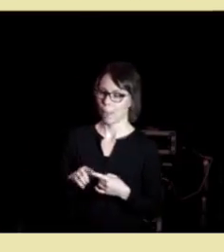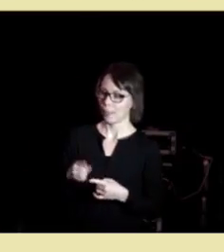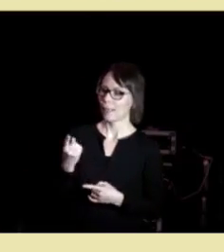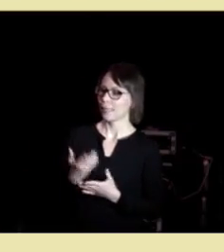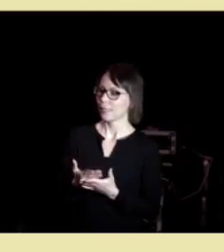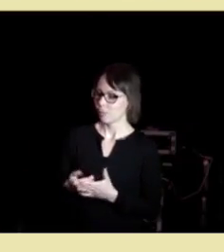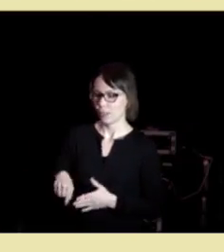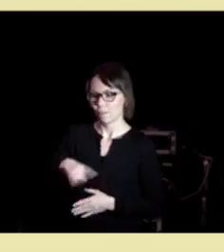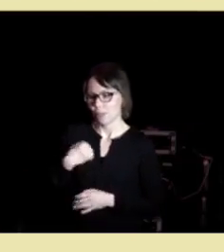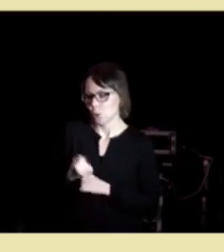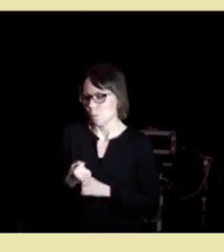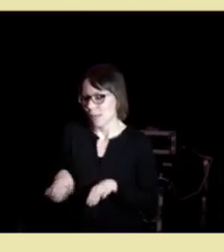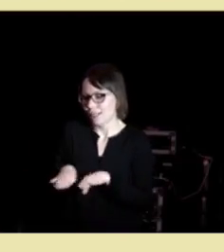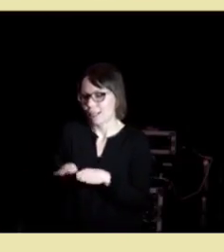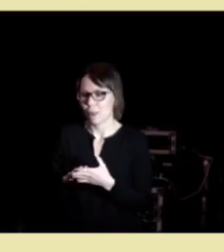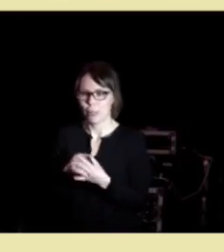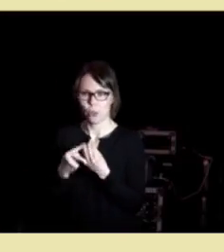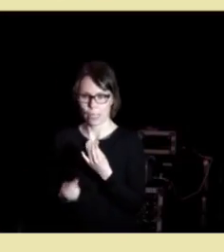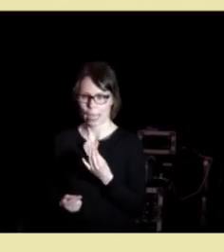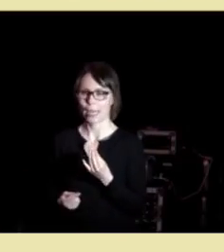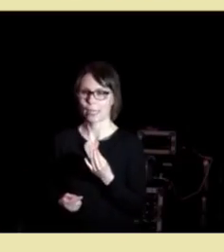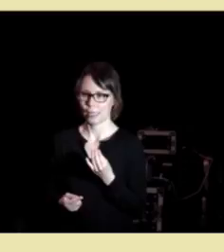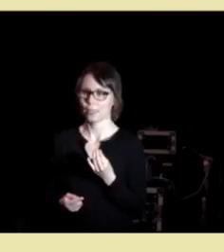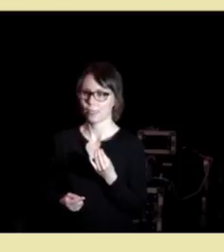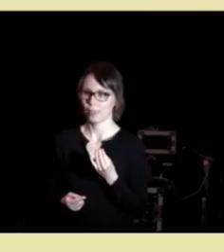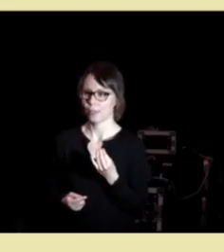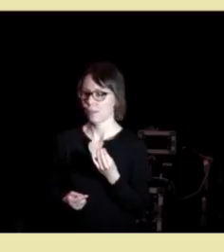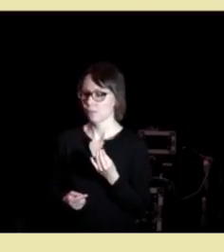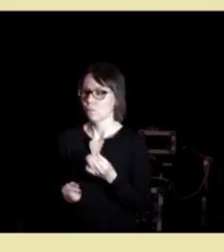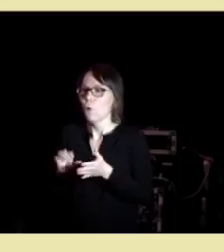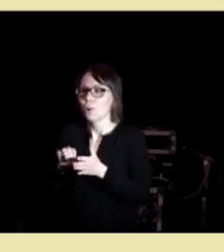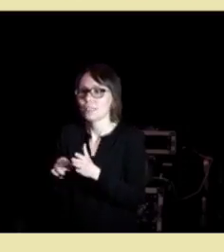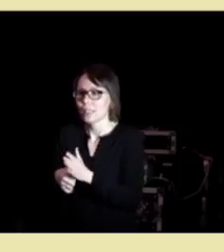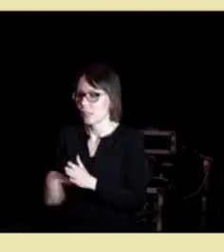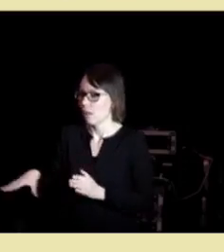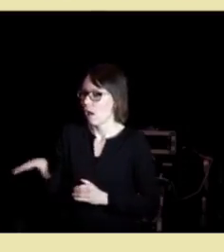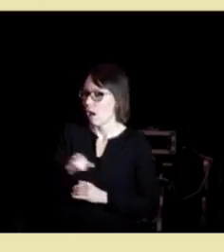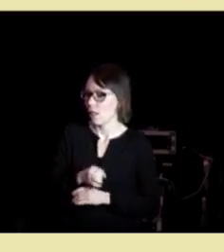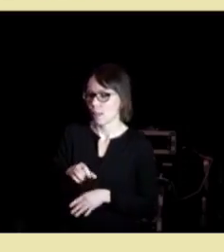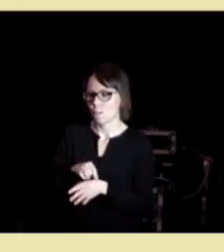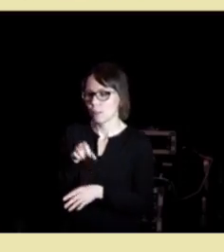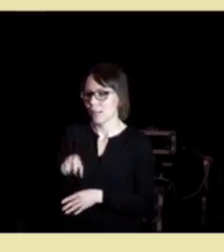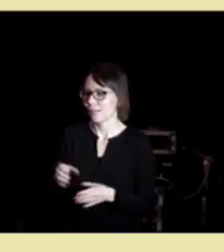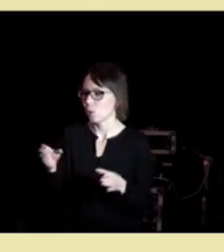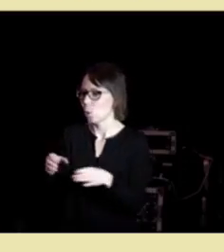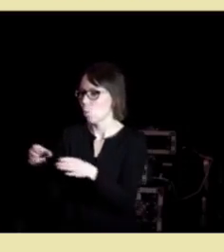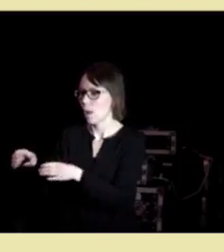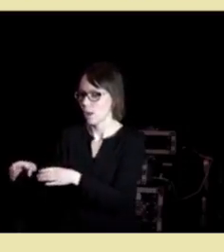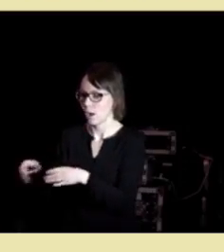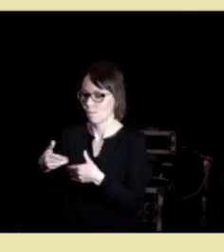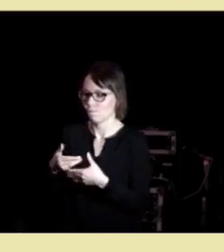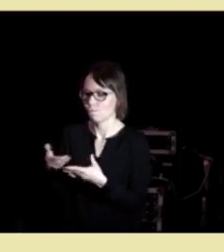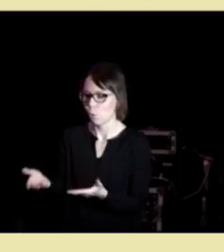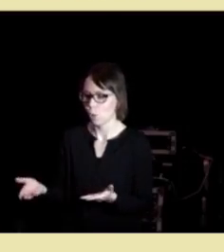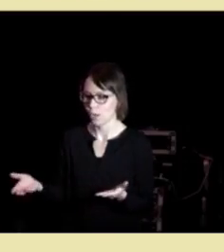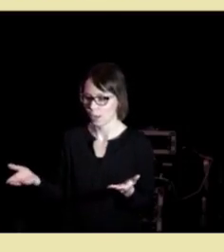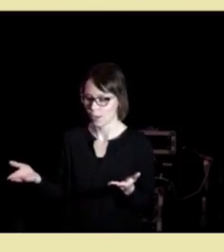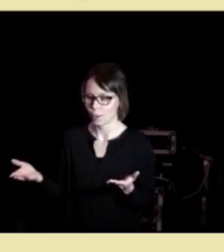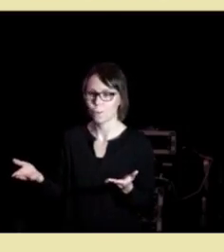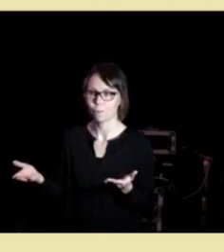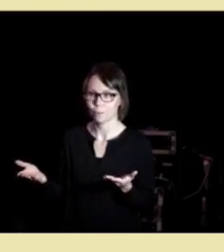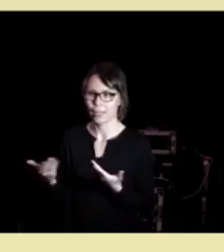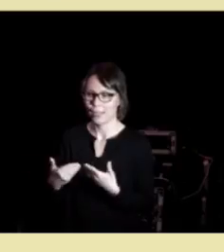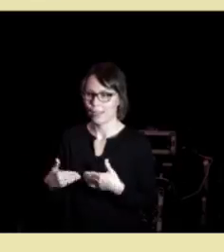eksempel på at vi jobber tett med prioritering for å sikre at alle pasientgrupper får